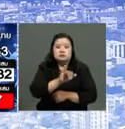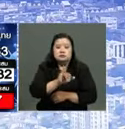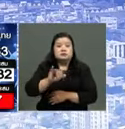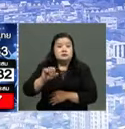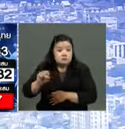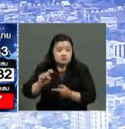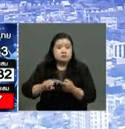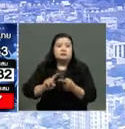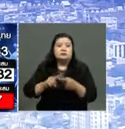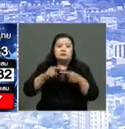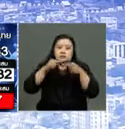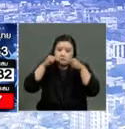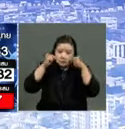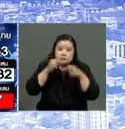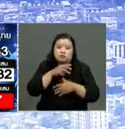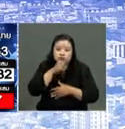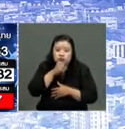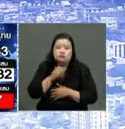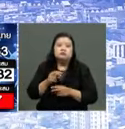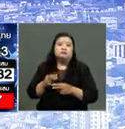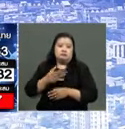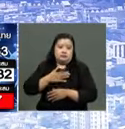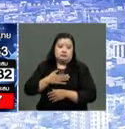เรื่องหนึ่งคือให้ผู้ประกอบการโทรคมนาคมคนก็คือคนที่ใช้เครือข่ายโทรศัพท์มือถือทั้งน่ะของเราเท่านั้นอ่ะเป็นคนปิดข้อความนี้2